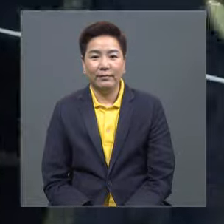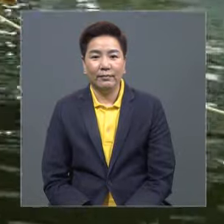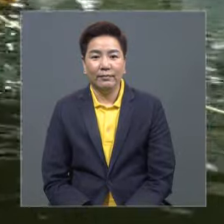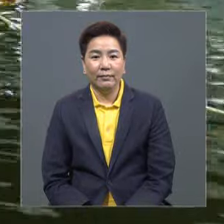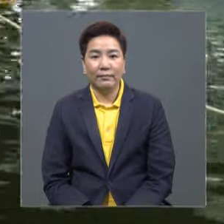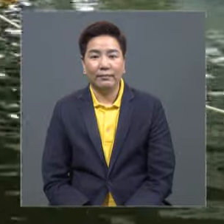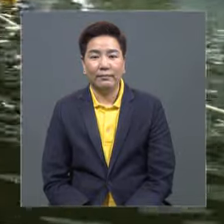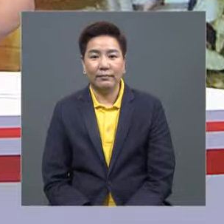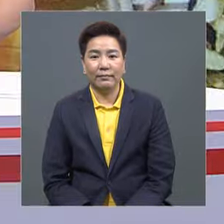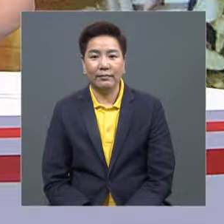ไปทางดน